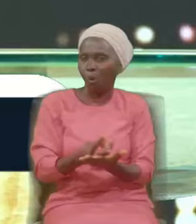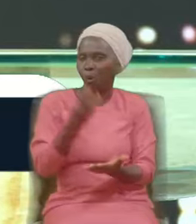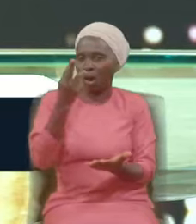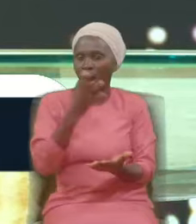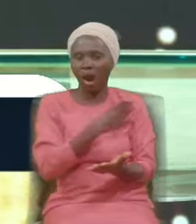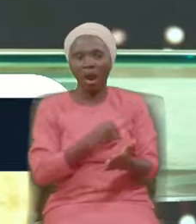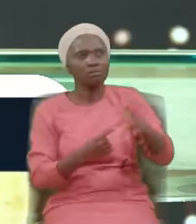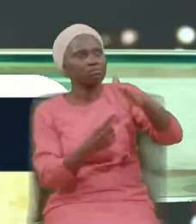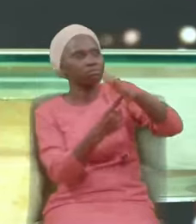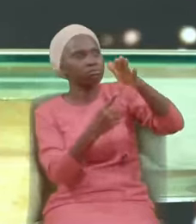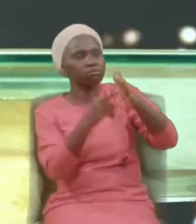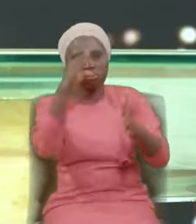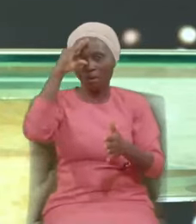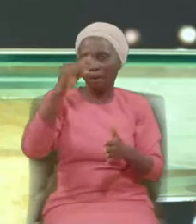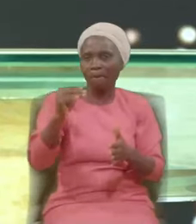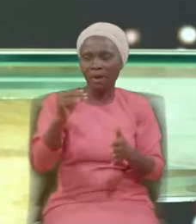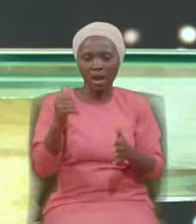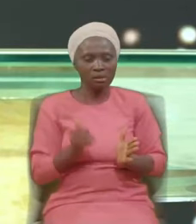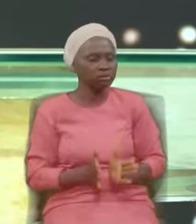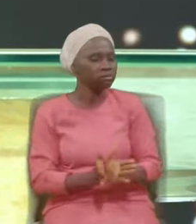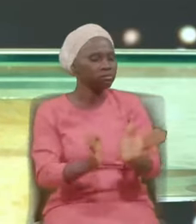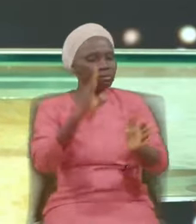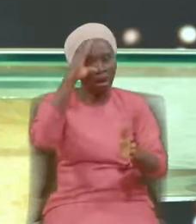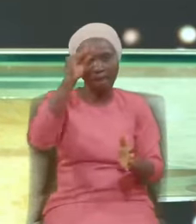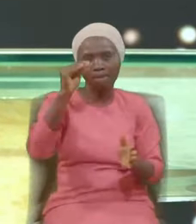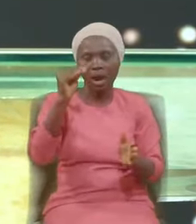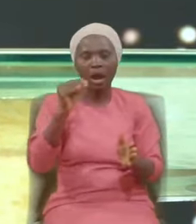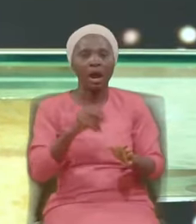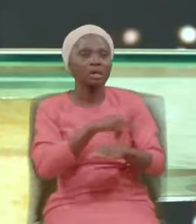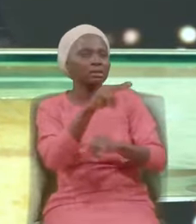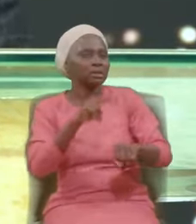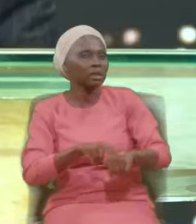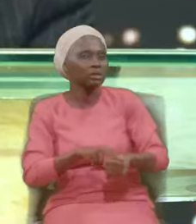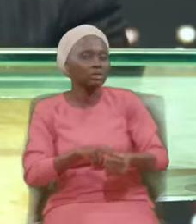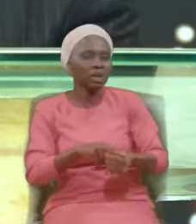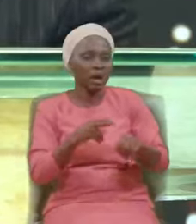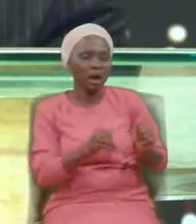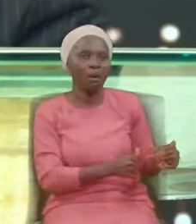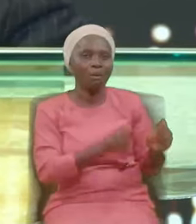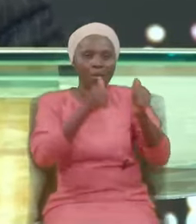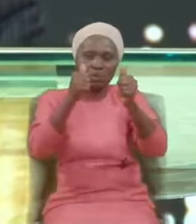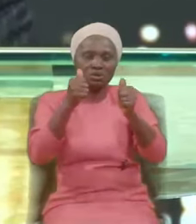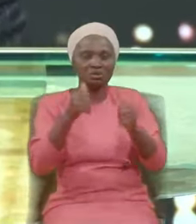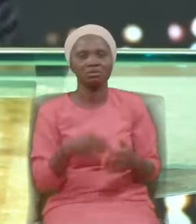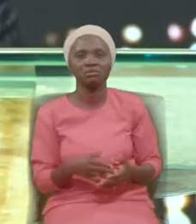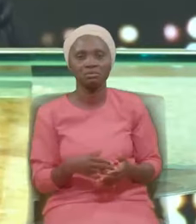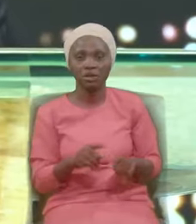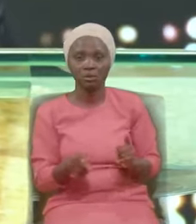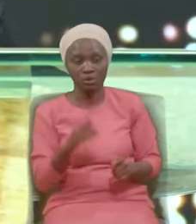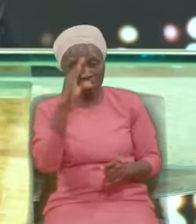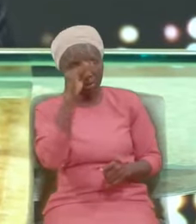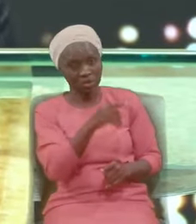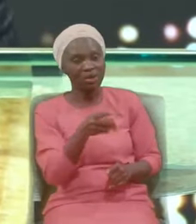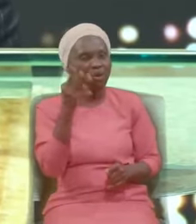opulent. Il est populaire. Il a la position nationale. Il a tout. Cependant,